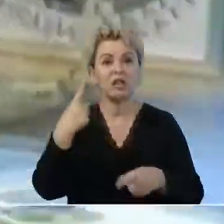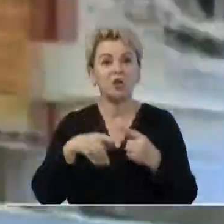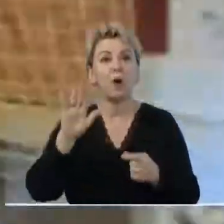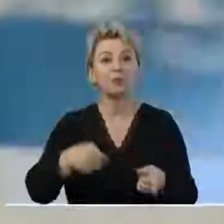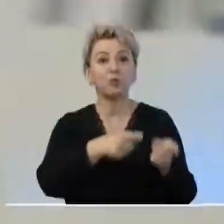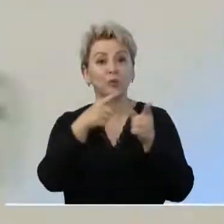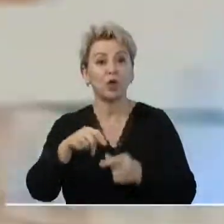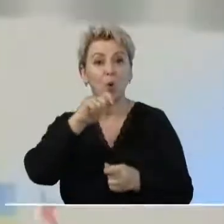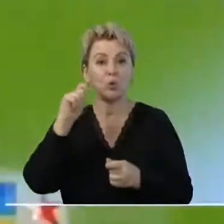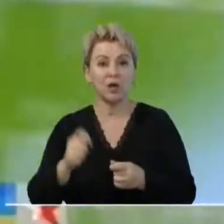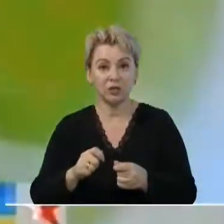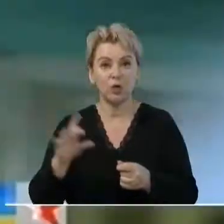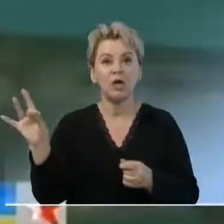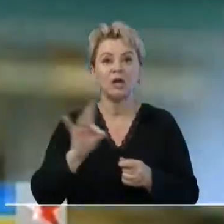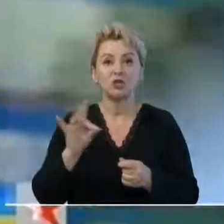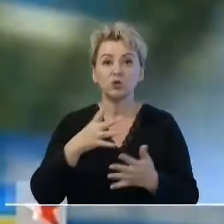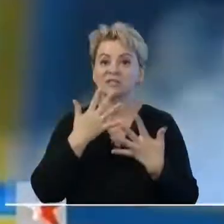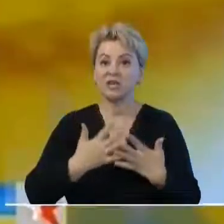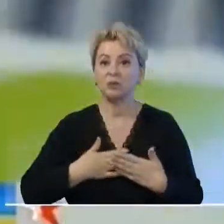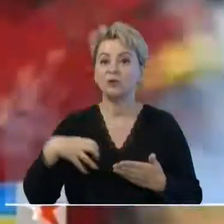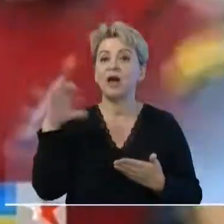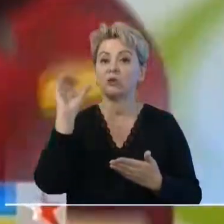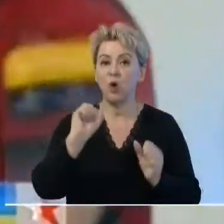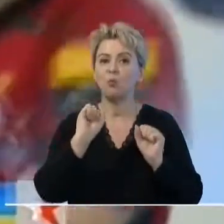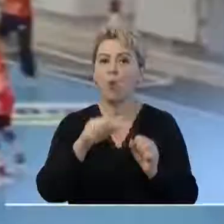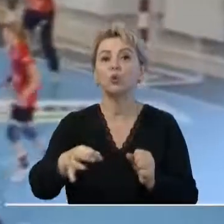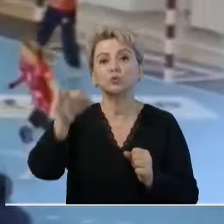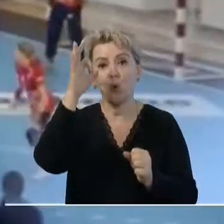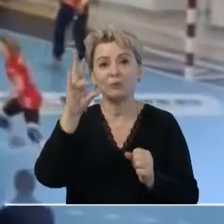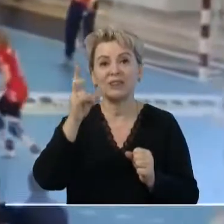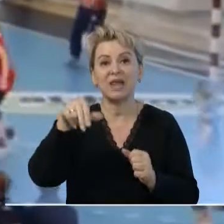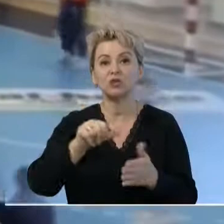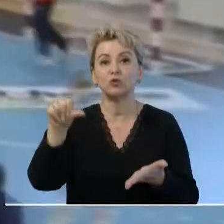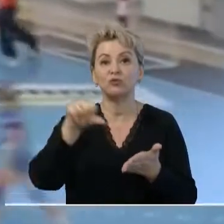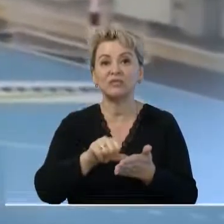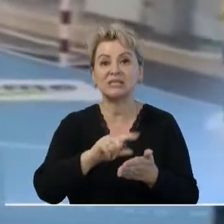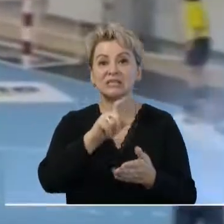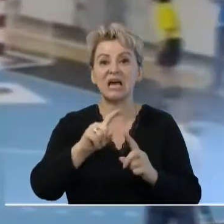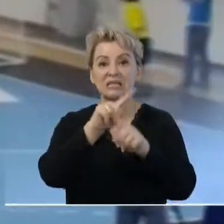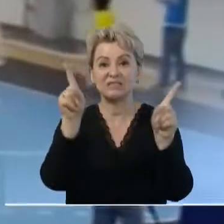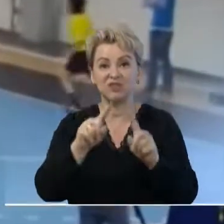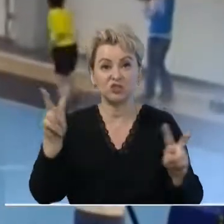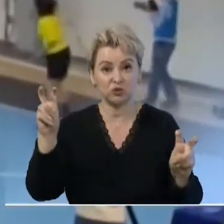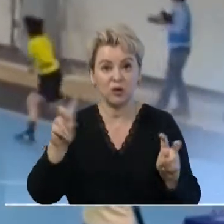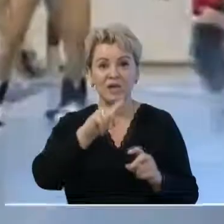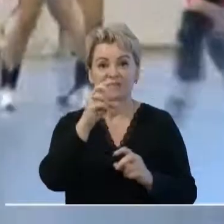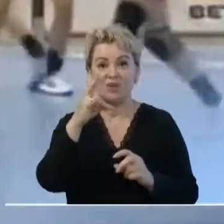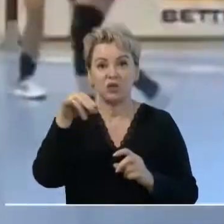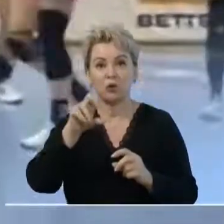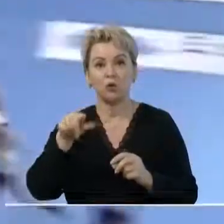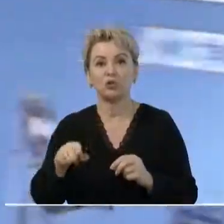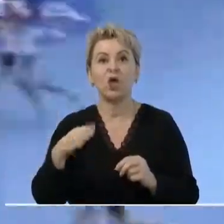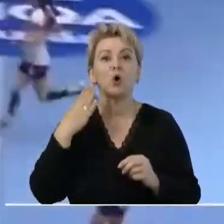затем переехала на Украину. Ростовские любители гандбола могут помнить Настю по выступлениям за «Звезду» из Звенигорода